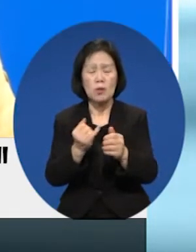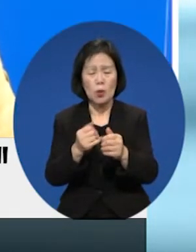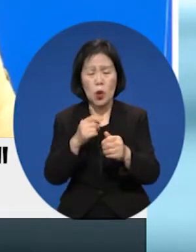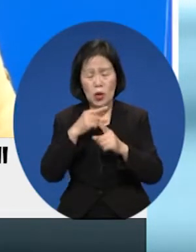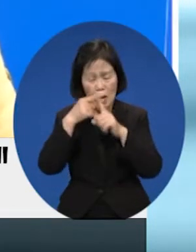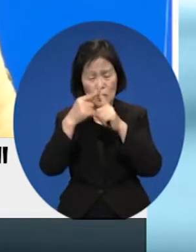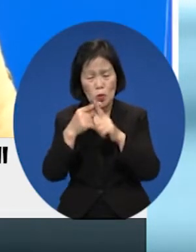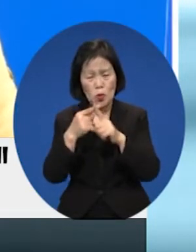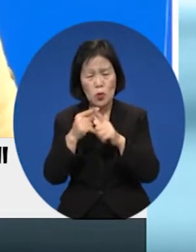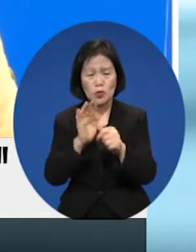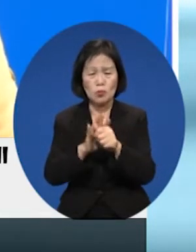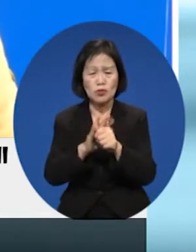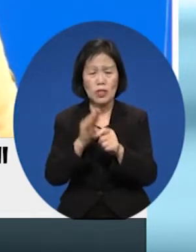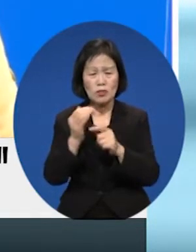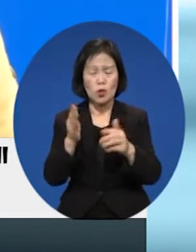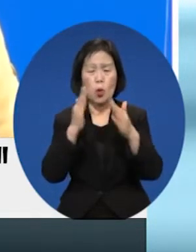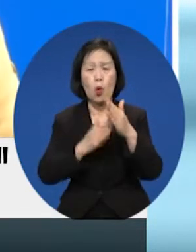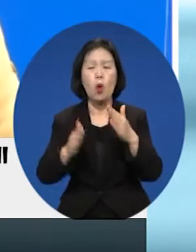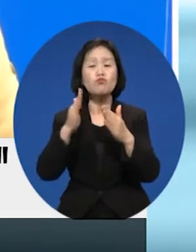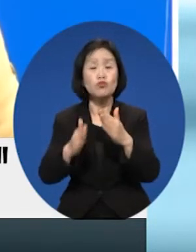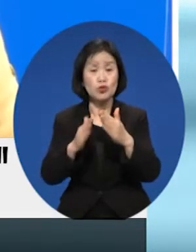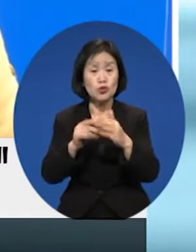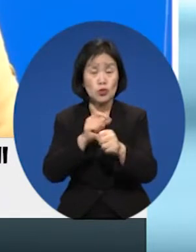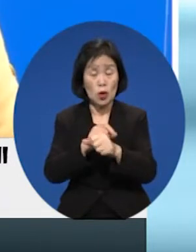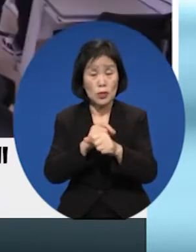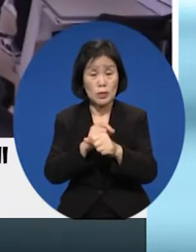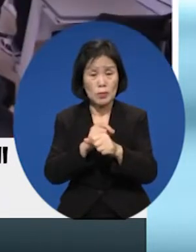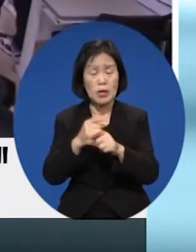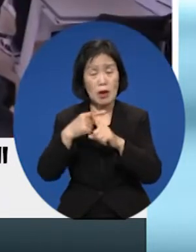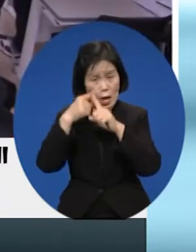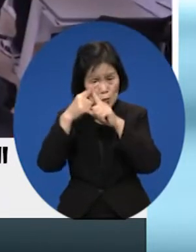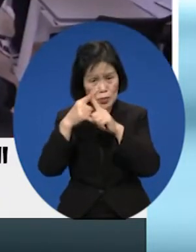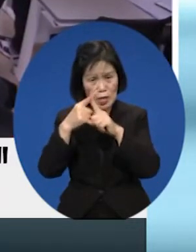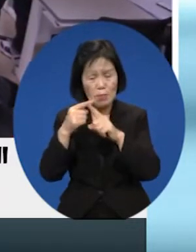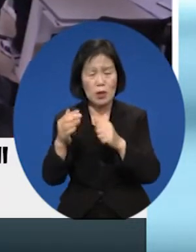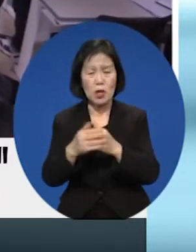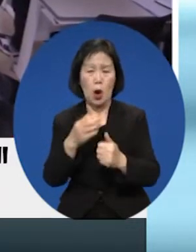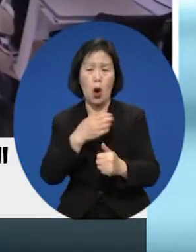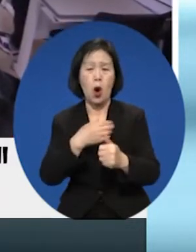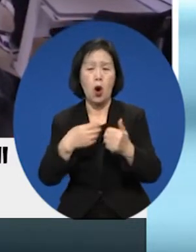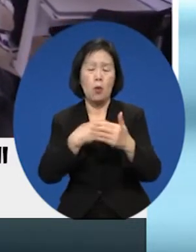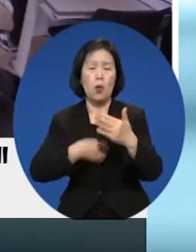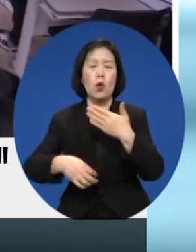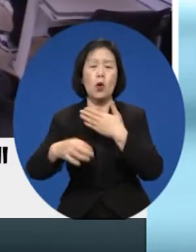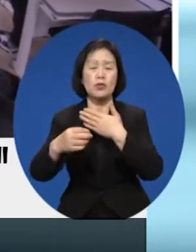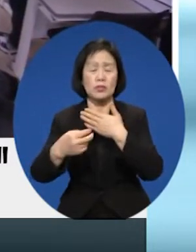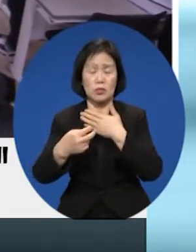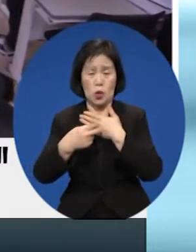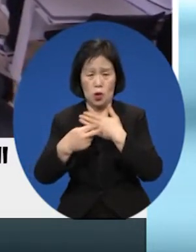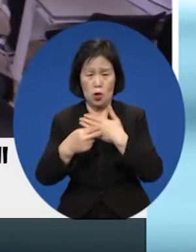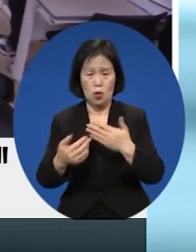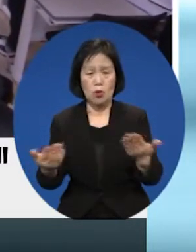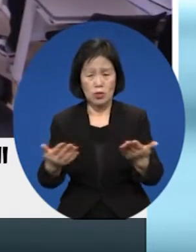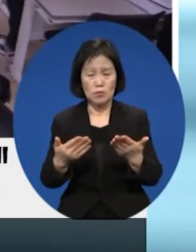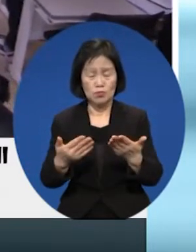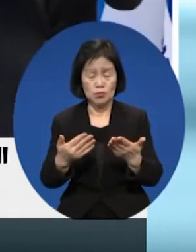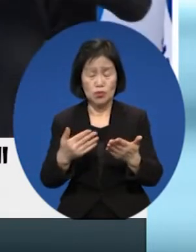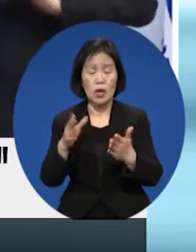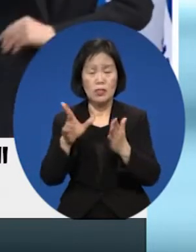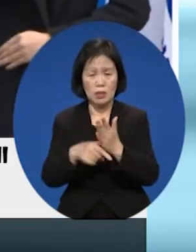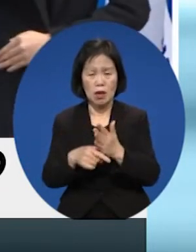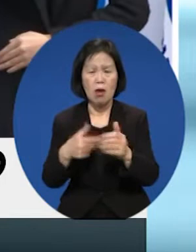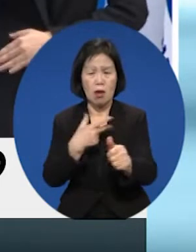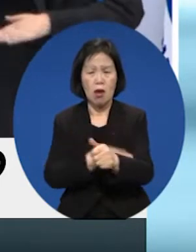자격을 갖춘 사람들은 공무원인 경우에 그런 보건소 진료를 들은 할 때 경미한 치료행위를 할 수, 본인이 독자적으로 할 수 있거든요.